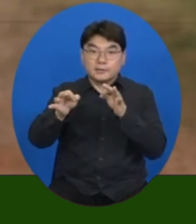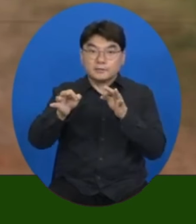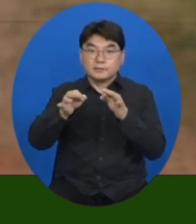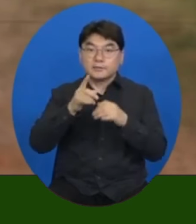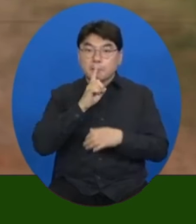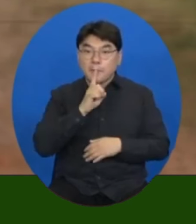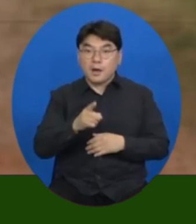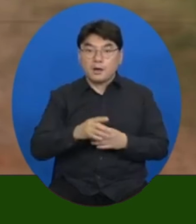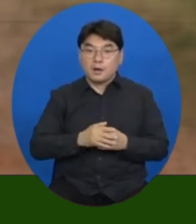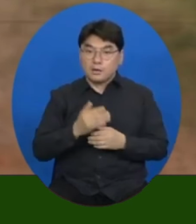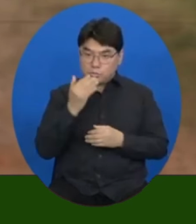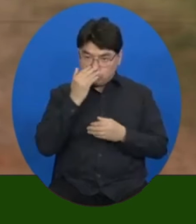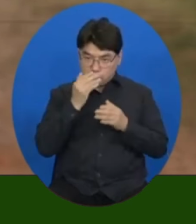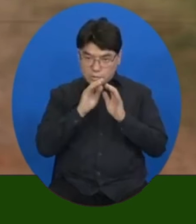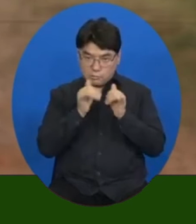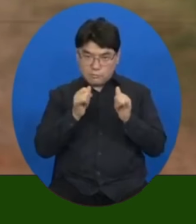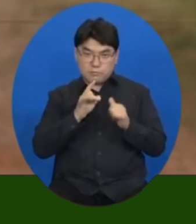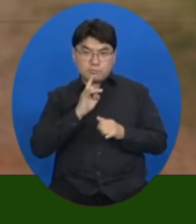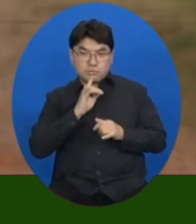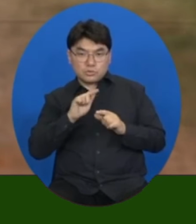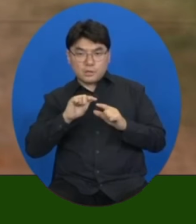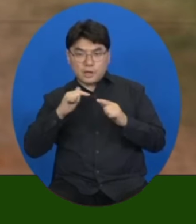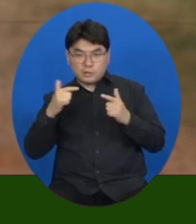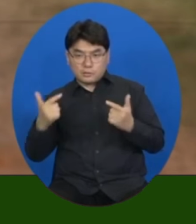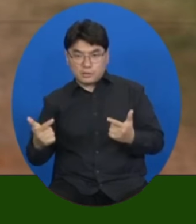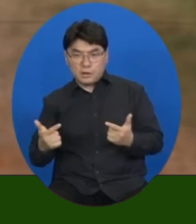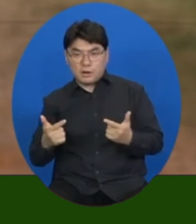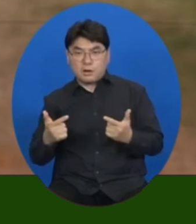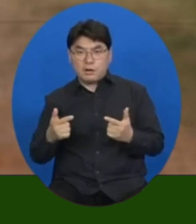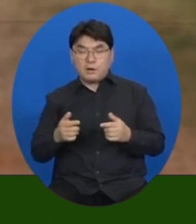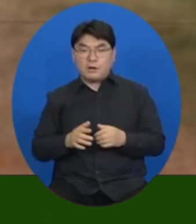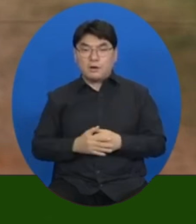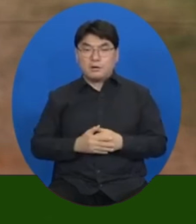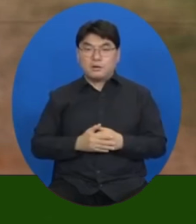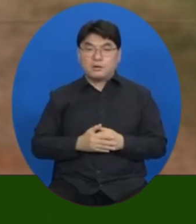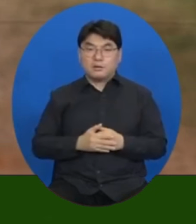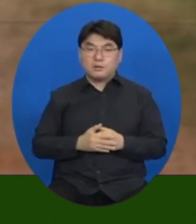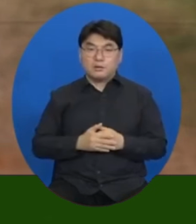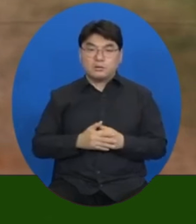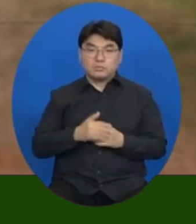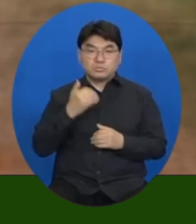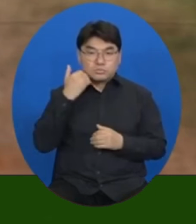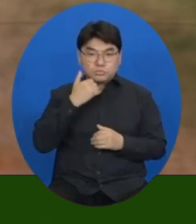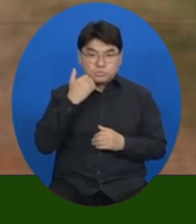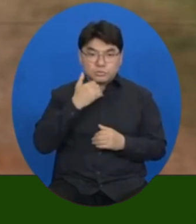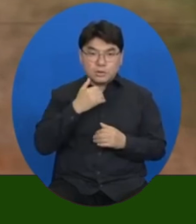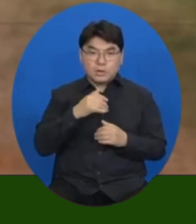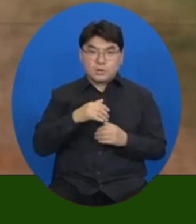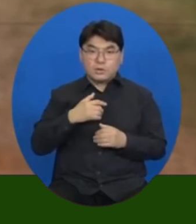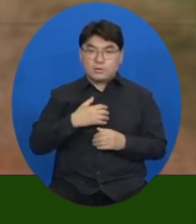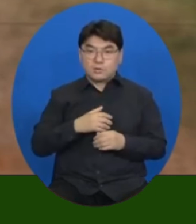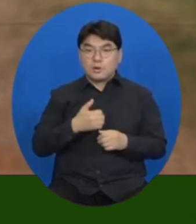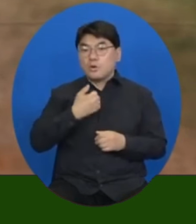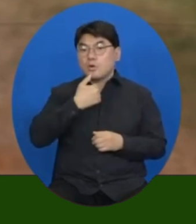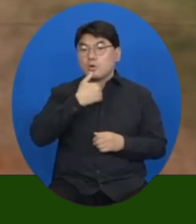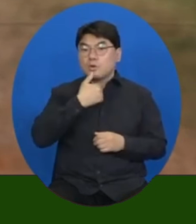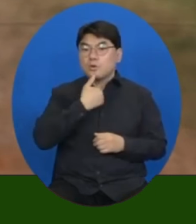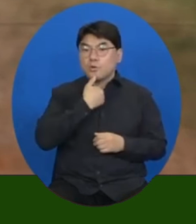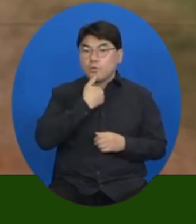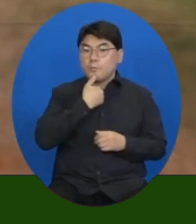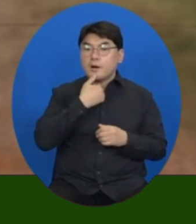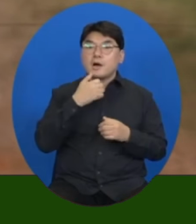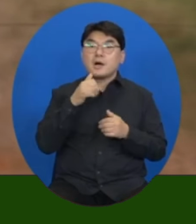유대인들 불편하게 한게 아니고 여러 사람 불편하게 만드는데 또 누구도 힘들게 만들었냐면 바로 로마